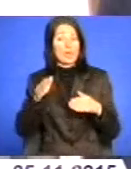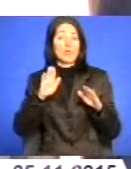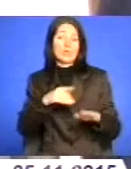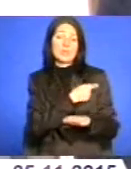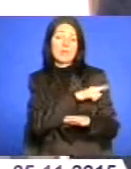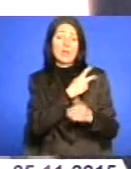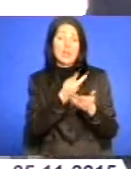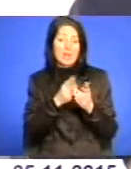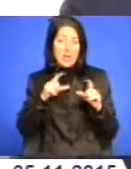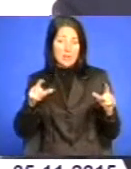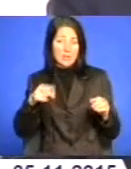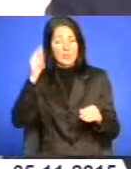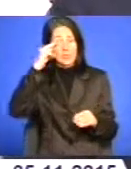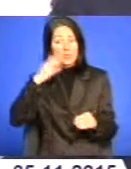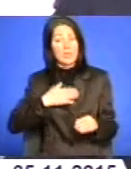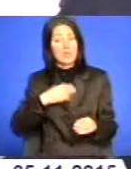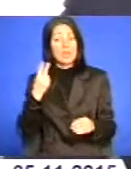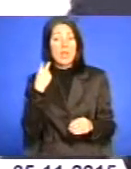переважно англомовне.